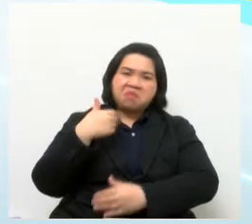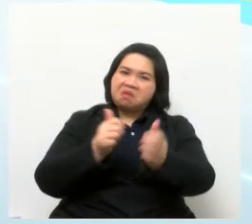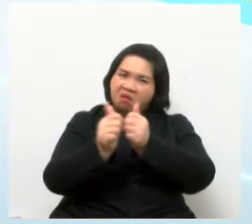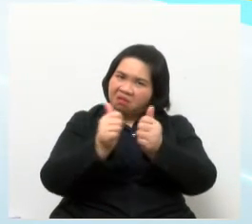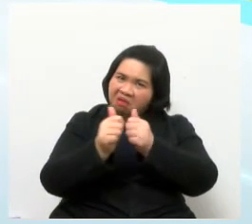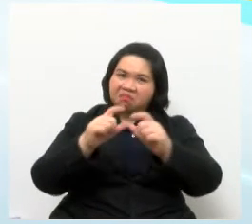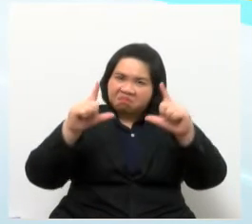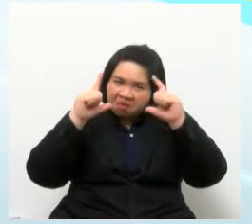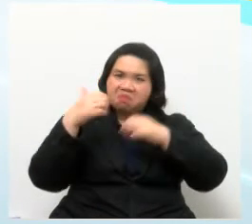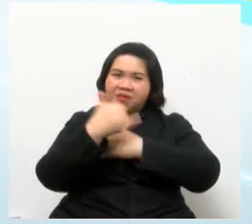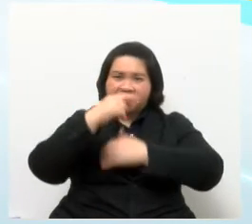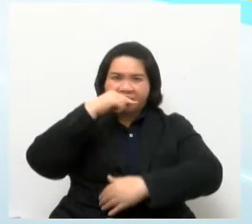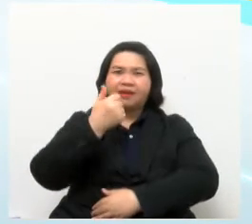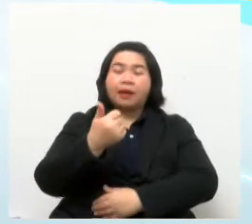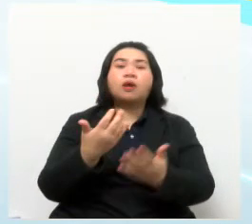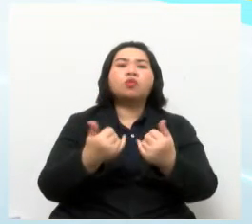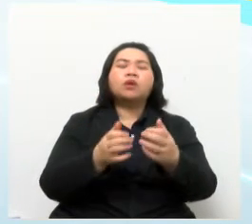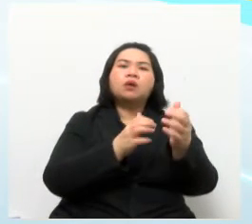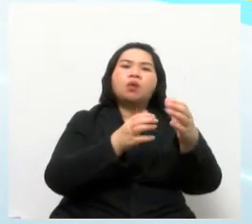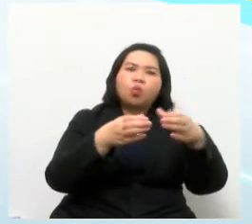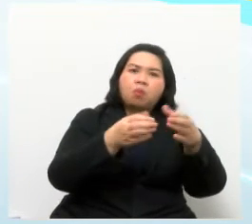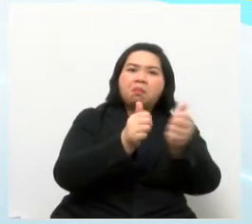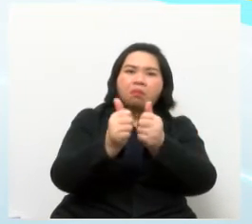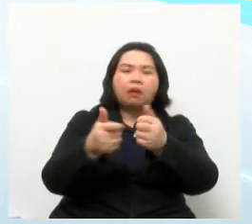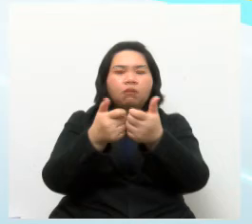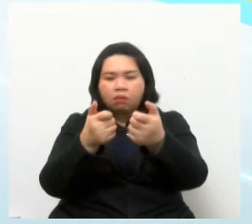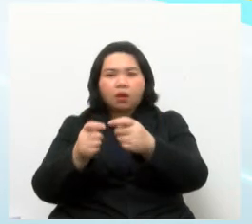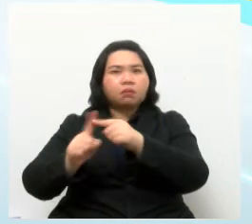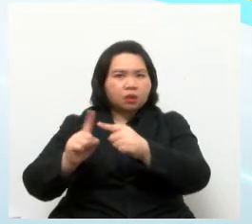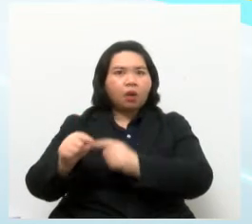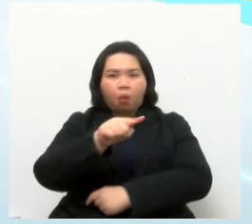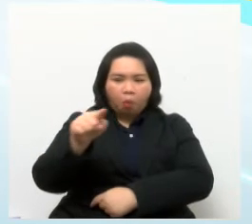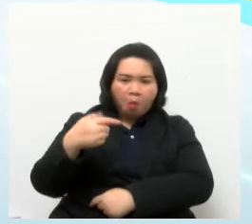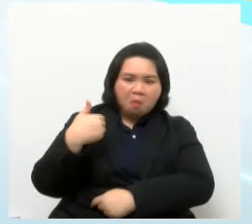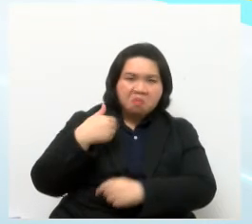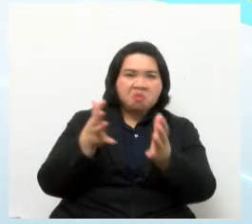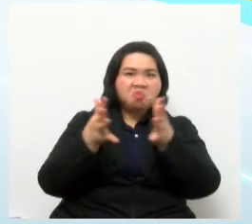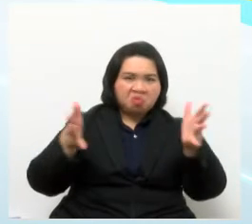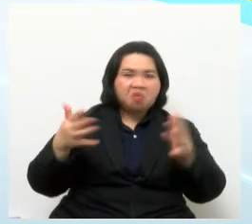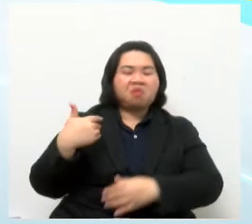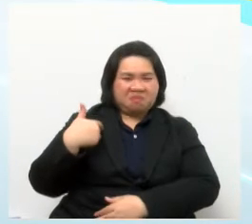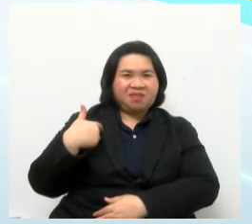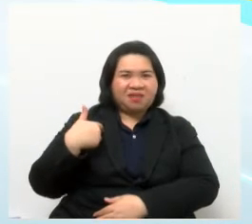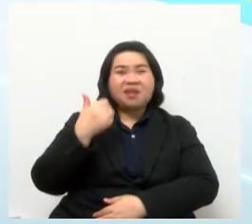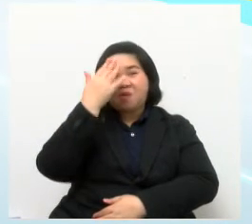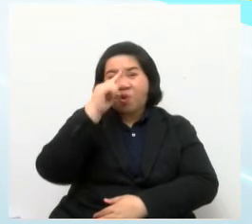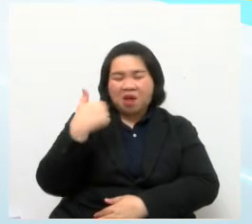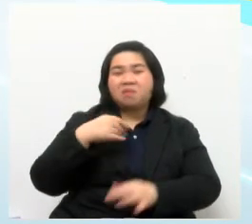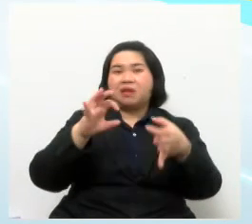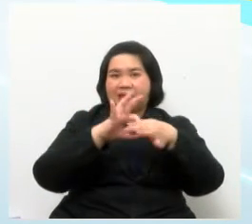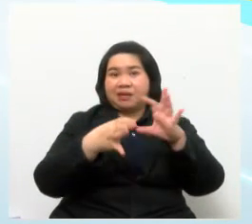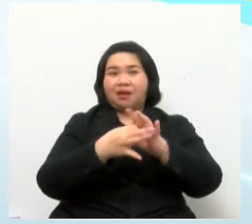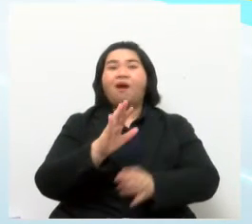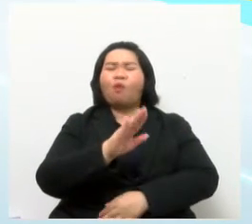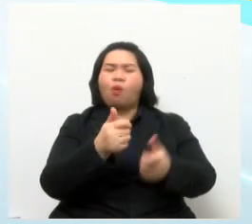ยนะคะเพราะจริงแล้วกีฬา eSport ตอนนี้กำลังได้รับความนิยมเป็นอย่างยิ่งเลยนะคะเพราะว่าเป็นกีฬาอีกประเภทหนึ่งนะคะ